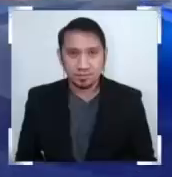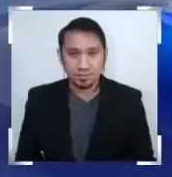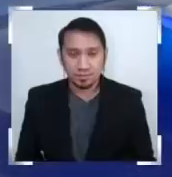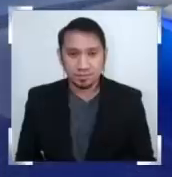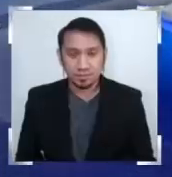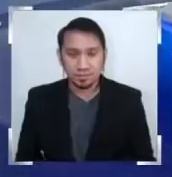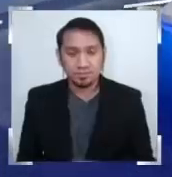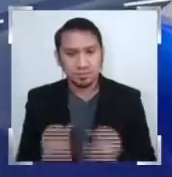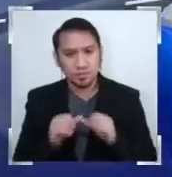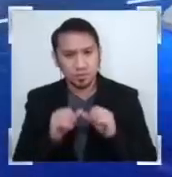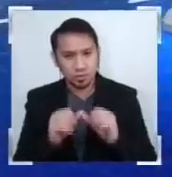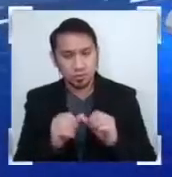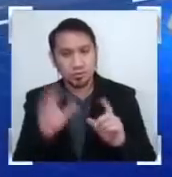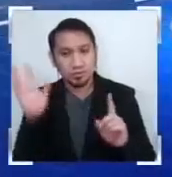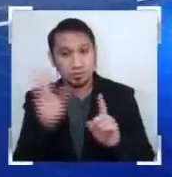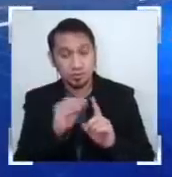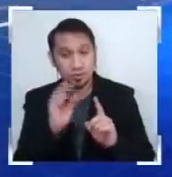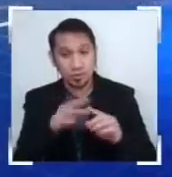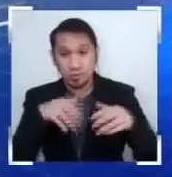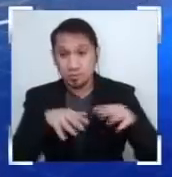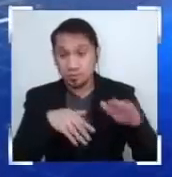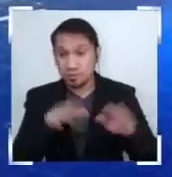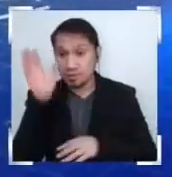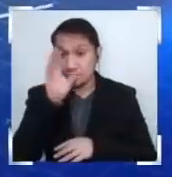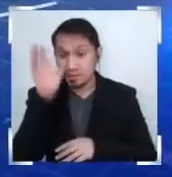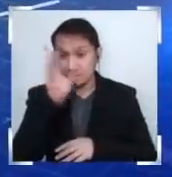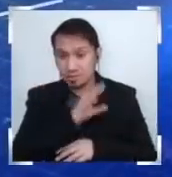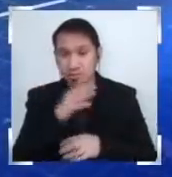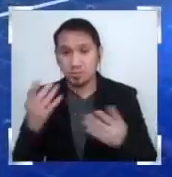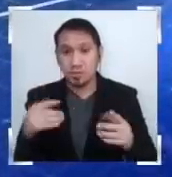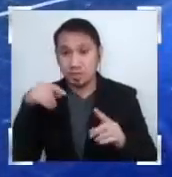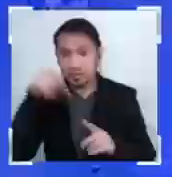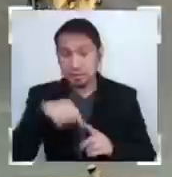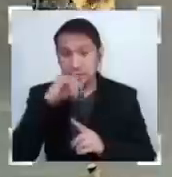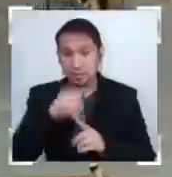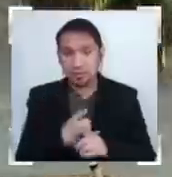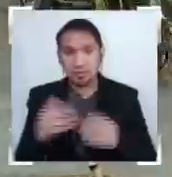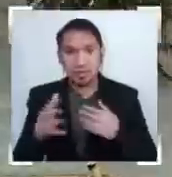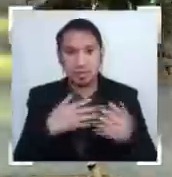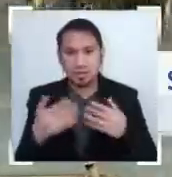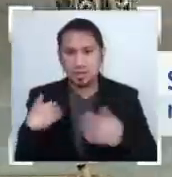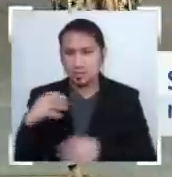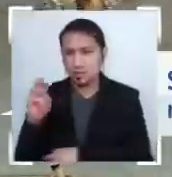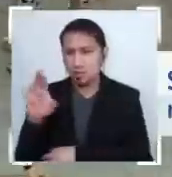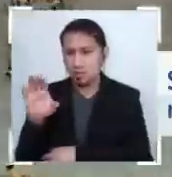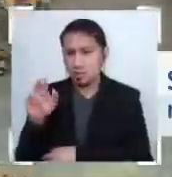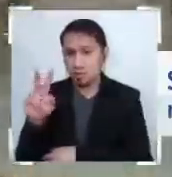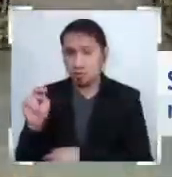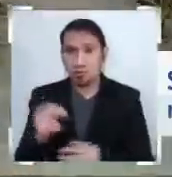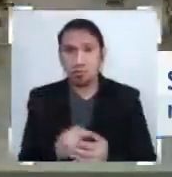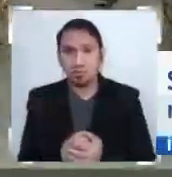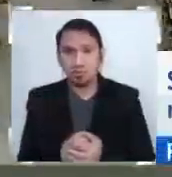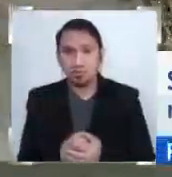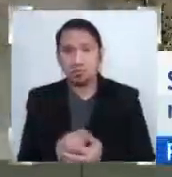Tuloy ang tradisyonal na Sinulog Festival sa Cebu City sa darating na Enero. Sa kabila po yan ang banta ng Omicron variant ng COVID-19. Ayon